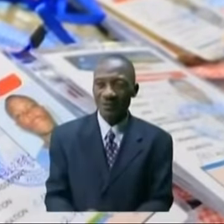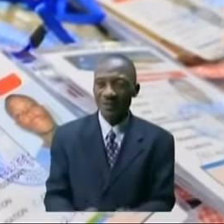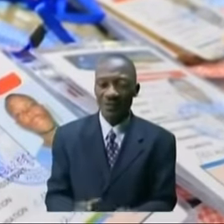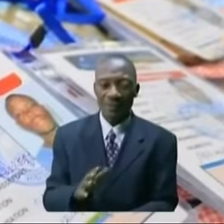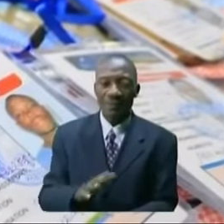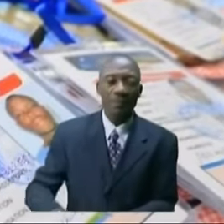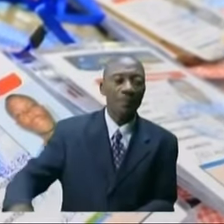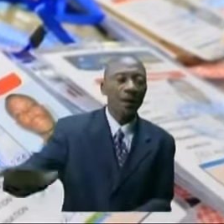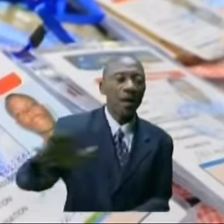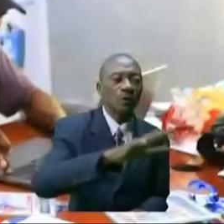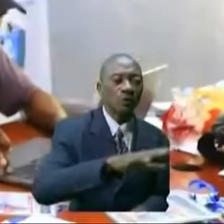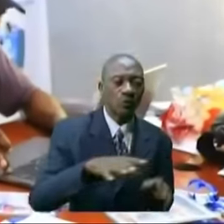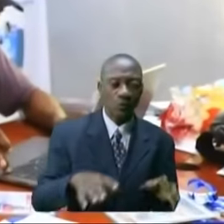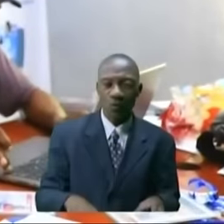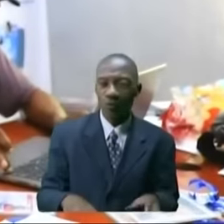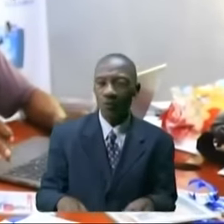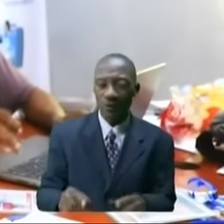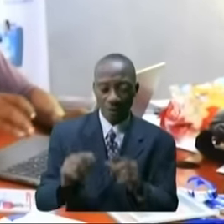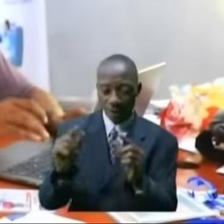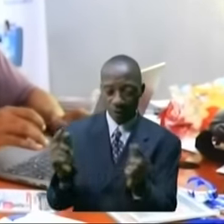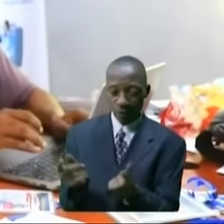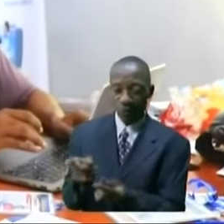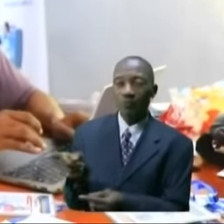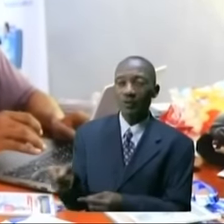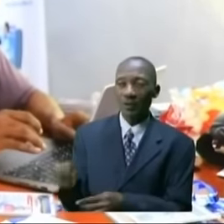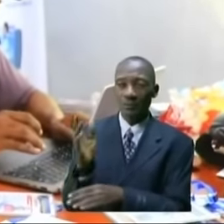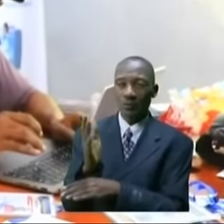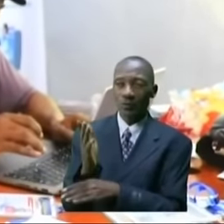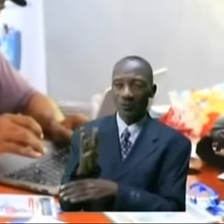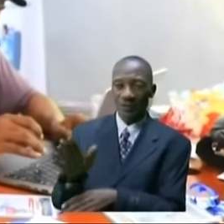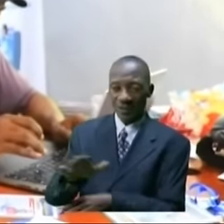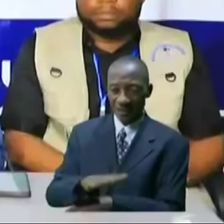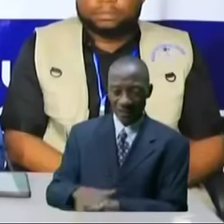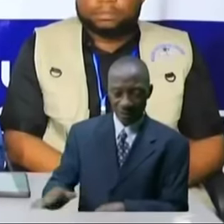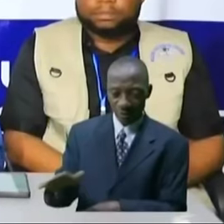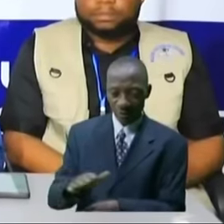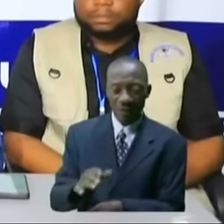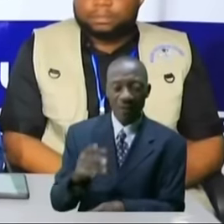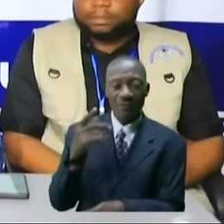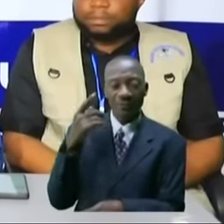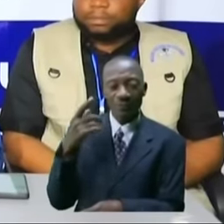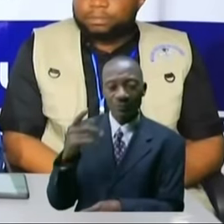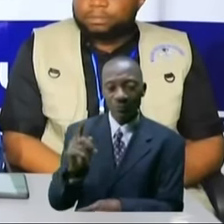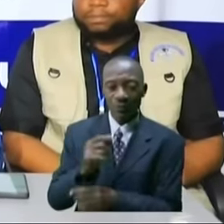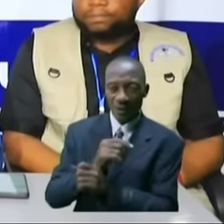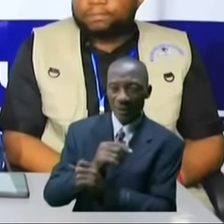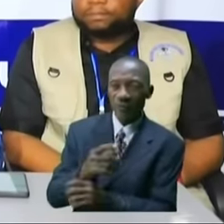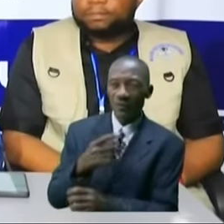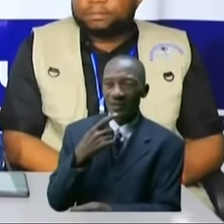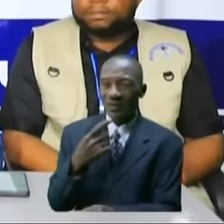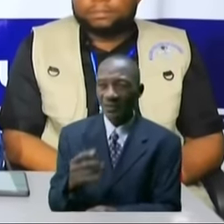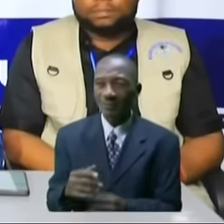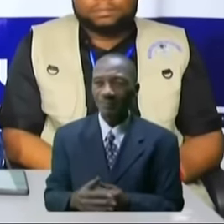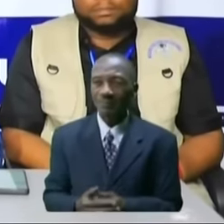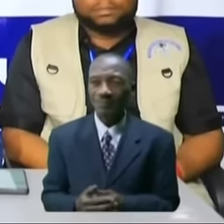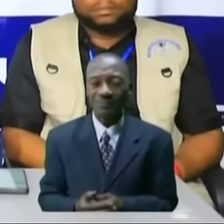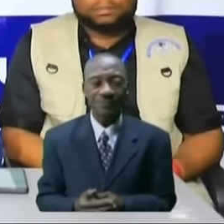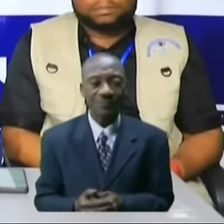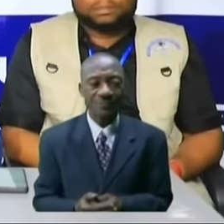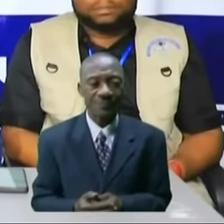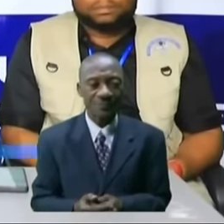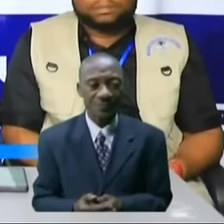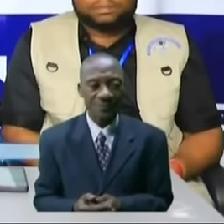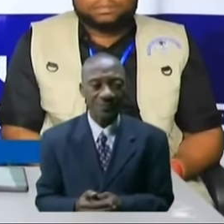à travers le pays, la cellule d'analyse du Conseil national de la jeunesse a a fait le constat suivant. L'engouement des électeurs